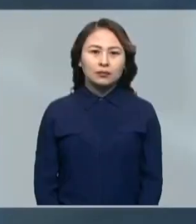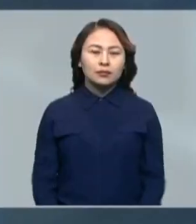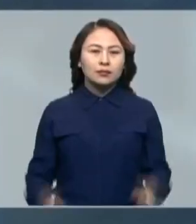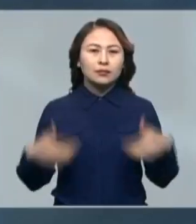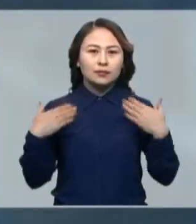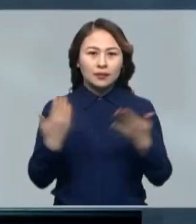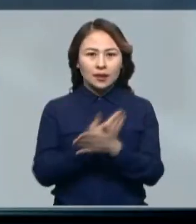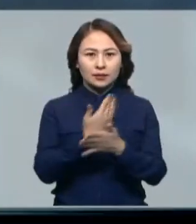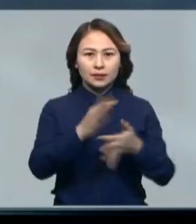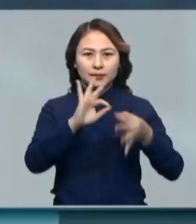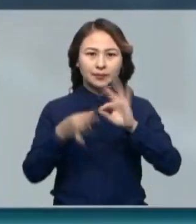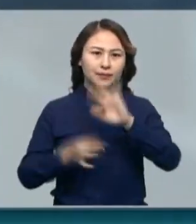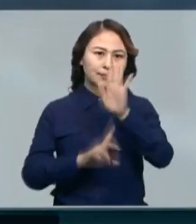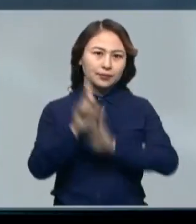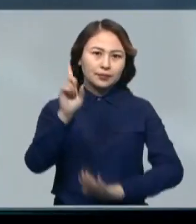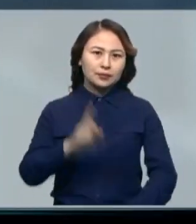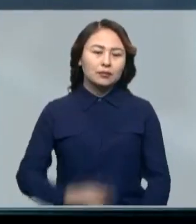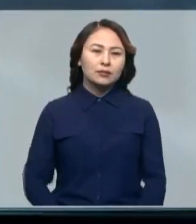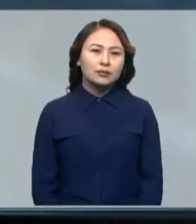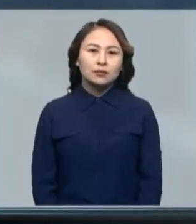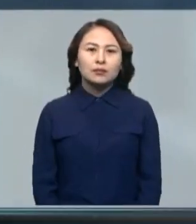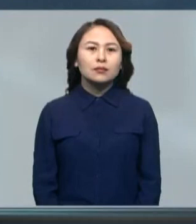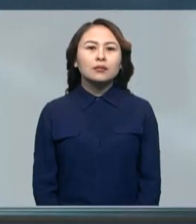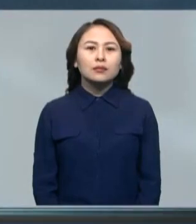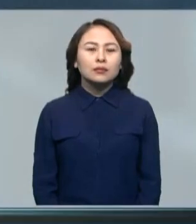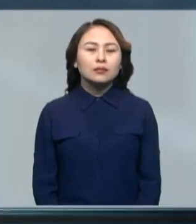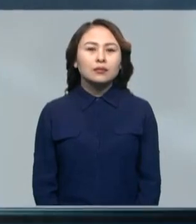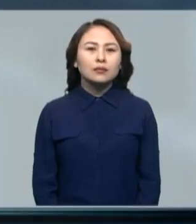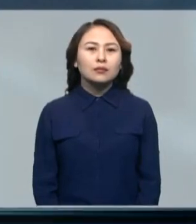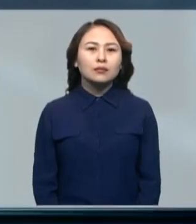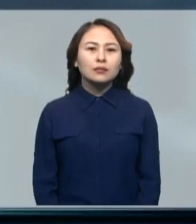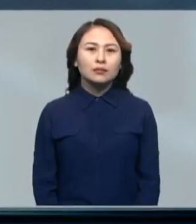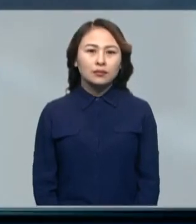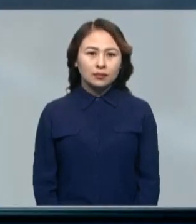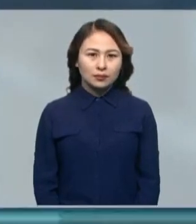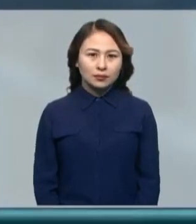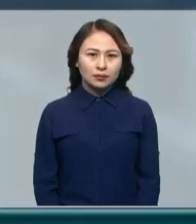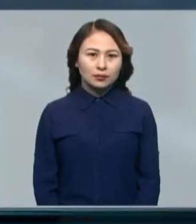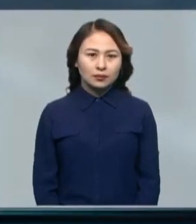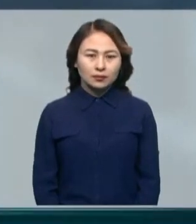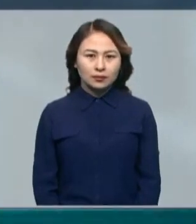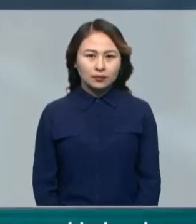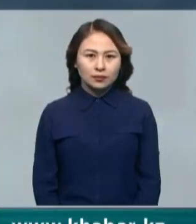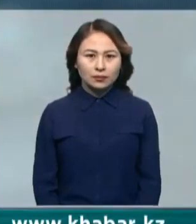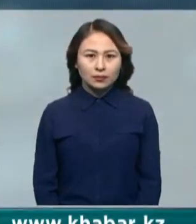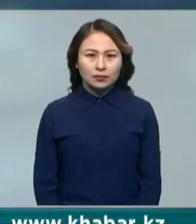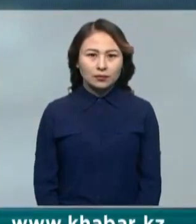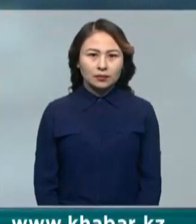Ассаламу алейкум, тікелей эфирде бастарнаның түскі жаңалықтары сіздермен бірге мен Азамат Әбілқайыр, Сурлы аудармада Жанбота Сәрсенбаева.